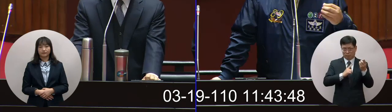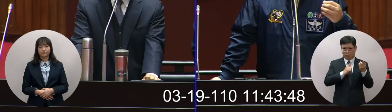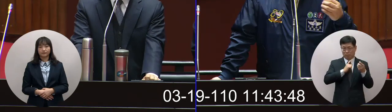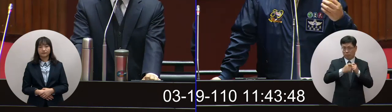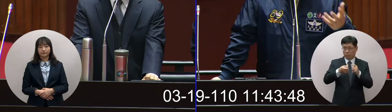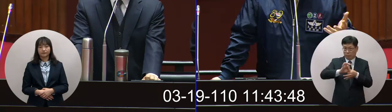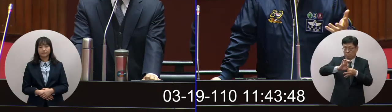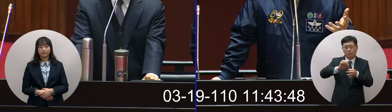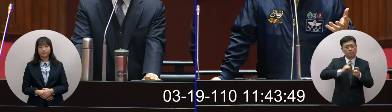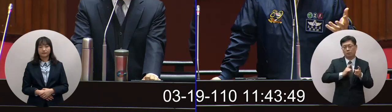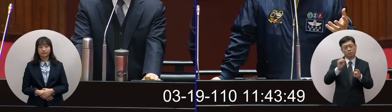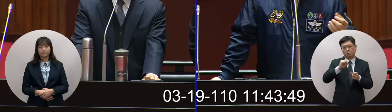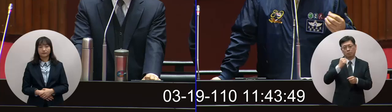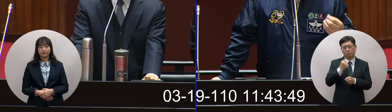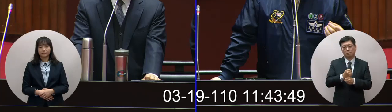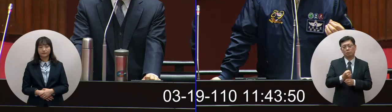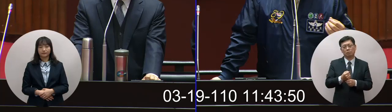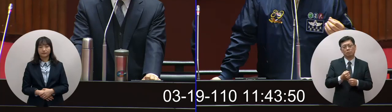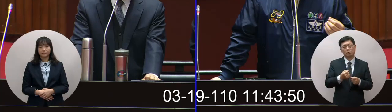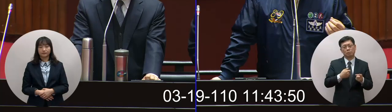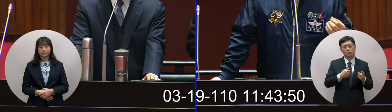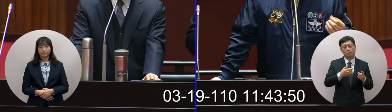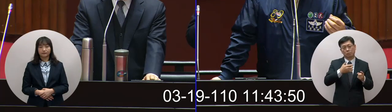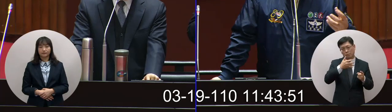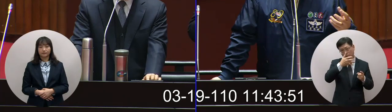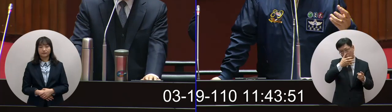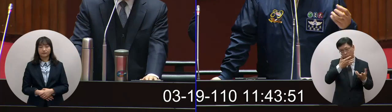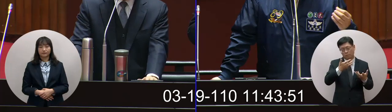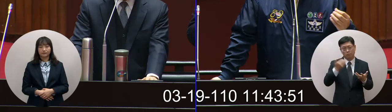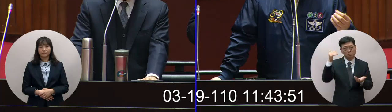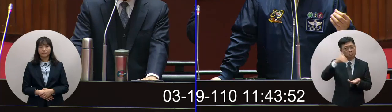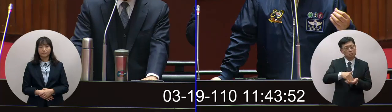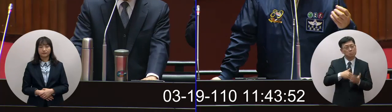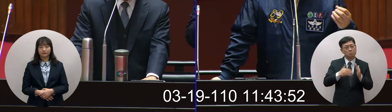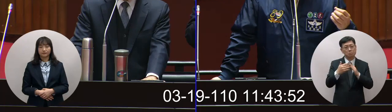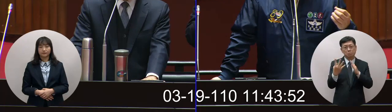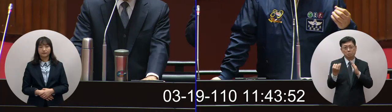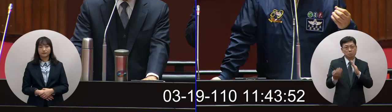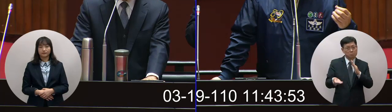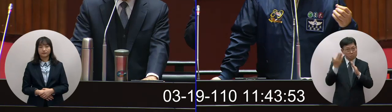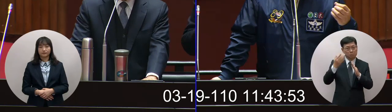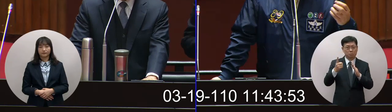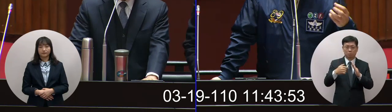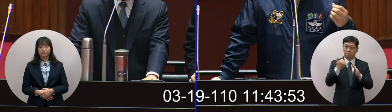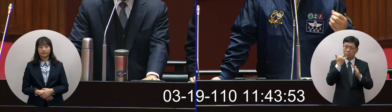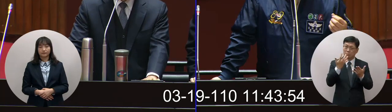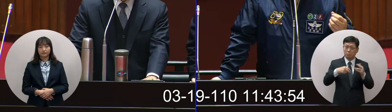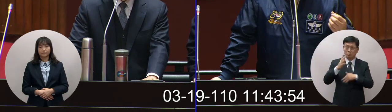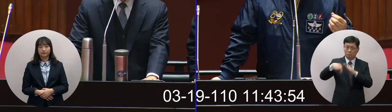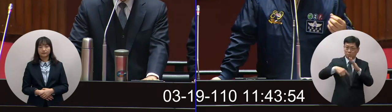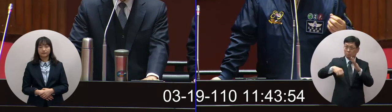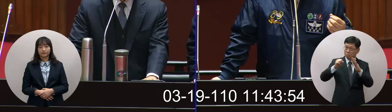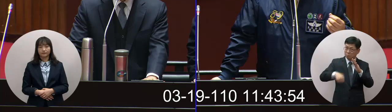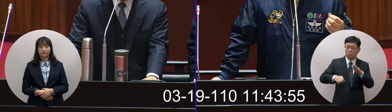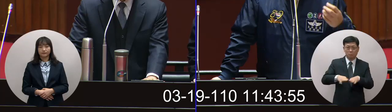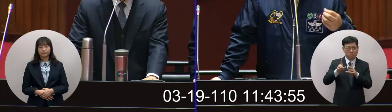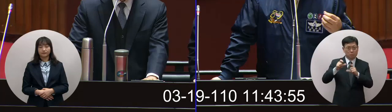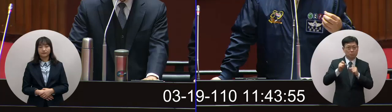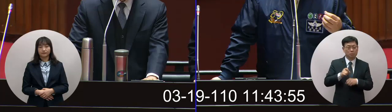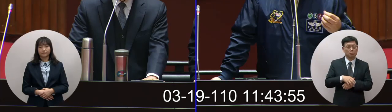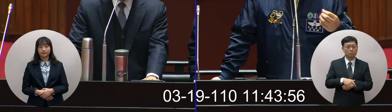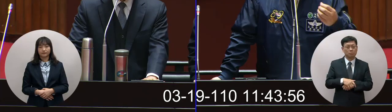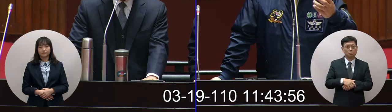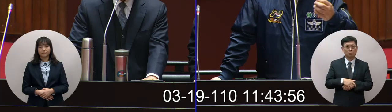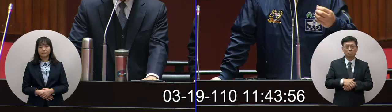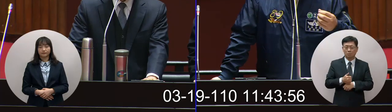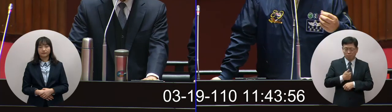房税都不愿意的话，那到底要多少间房子 行政院才愿意实施。当